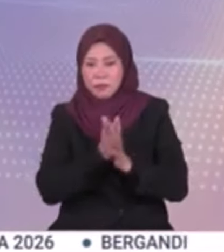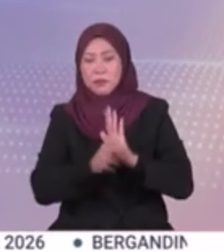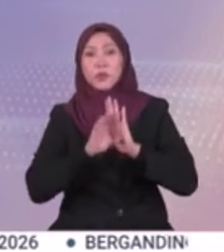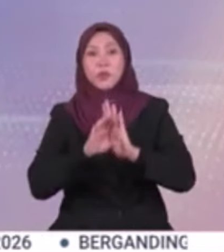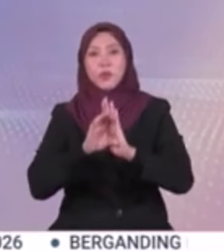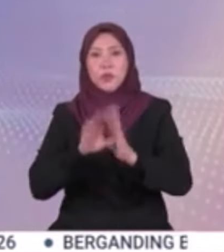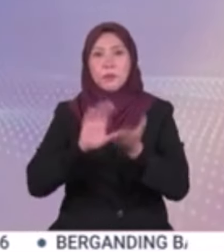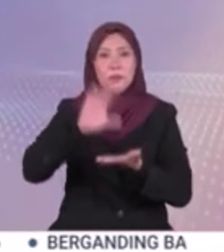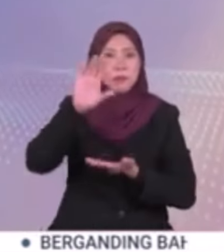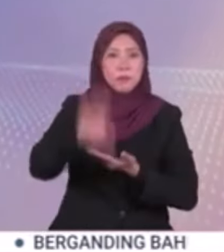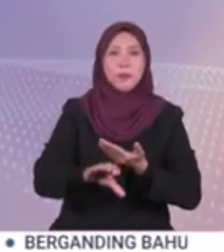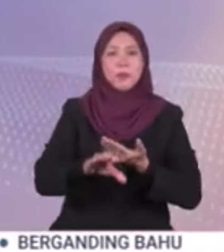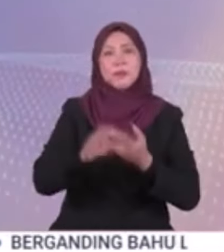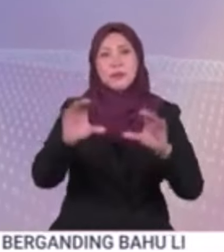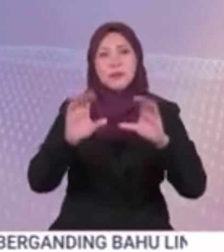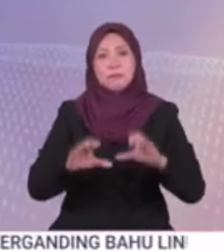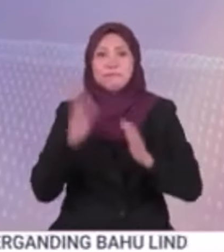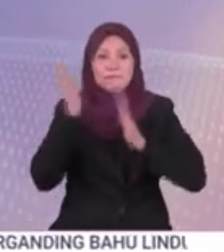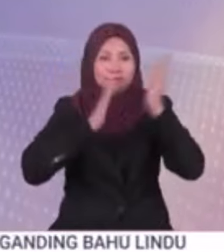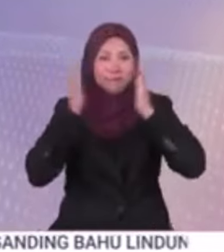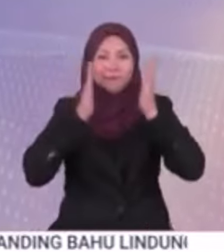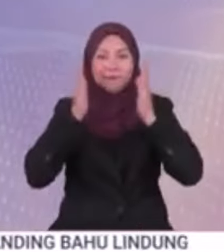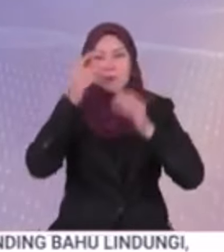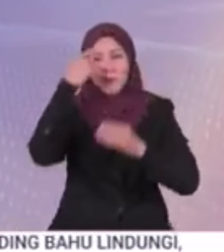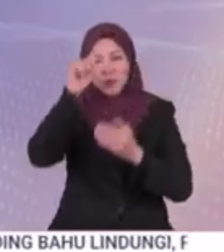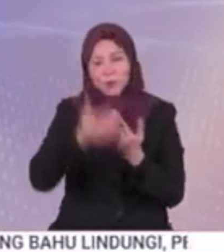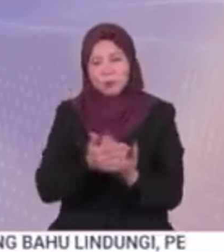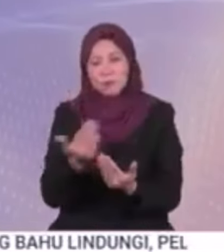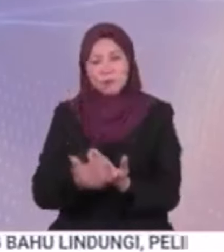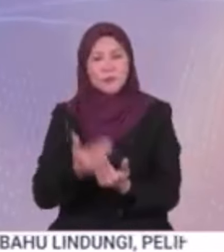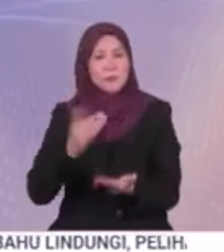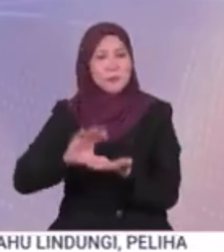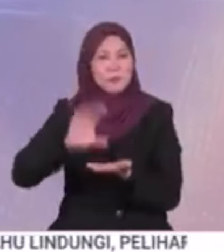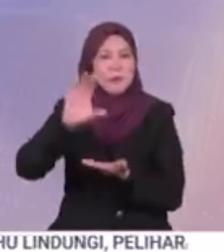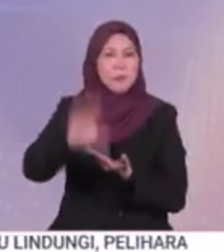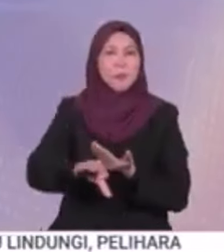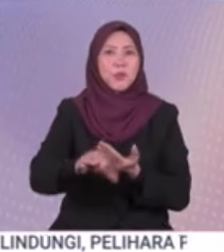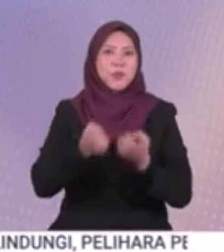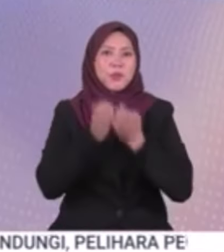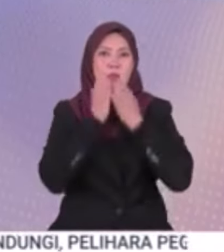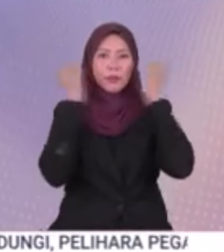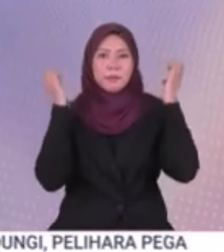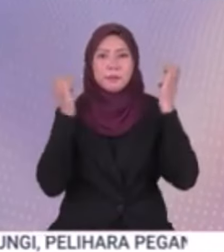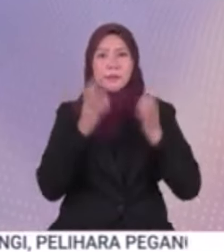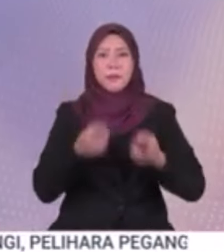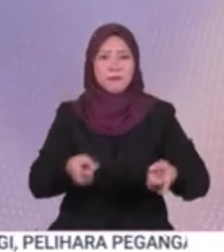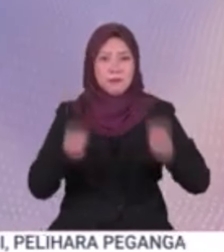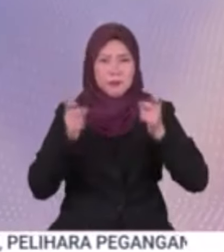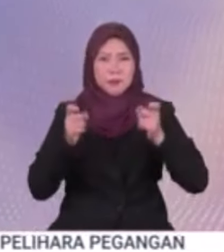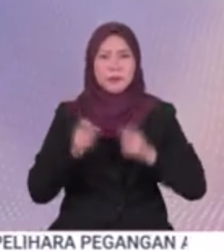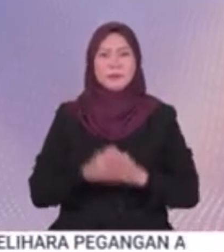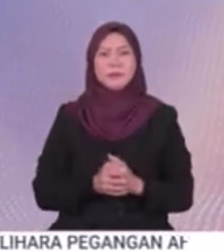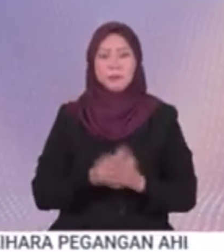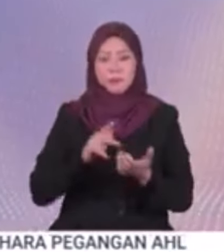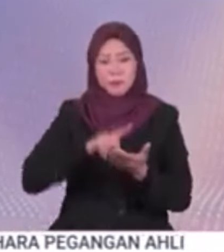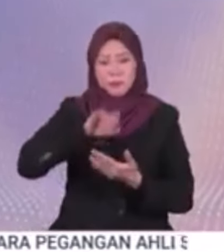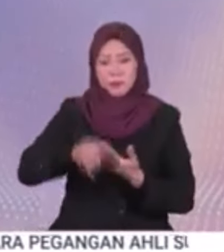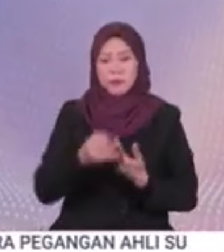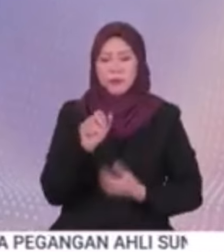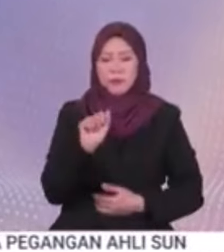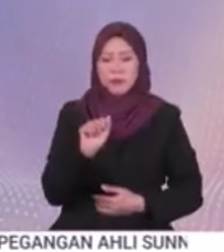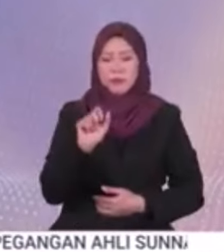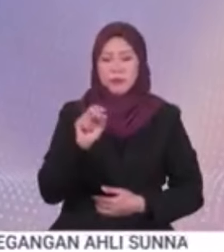kepada pelabur terhadap pendekatan Malaysia dalam memudah cara pelaburan dengan cekap dan pantas projek